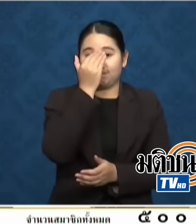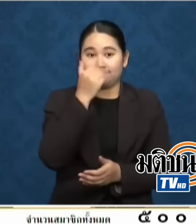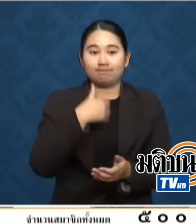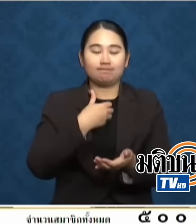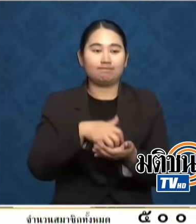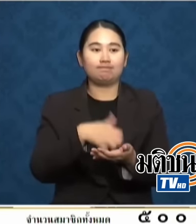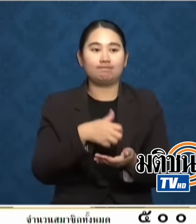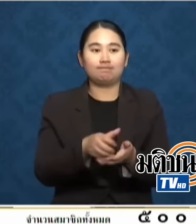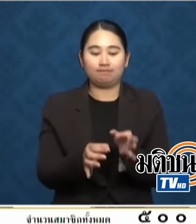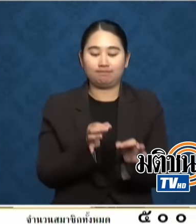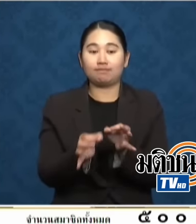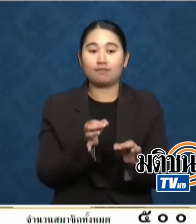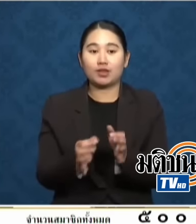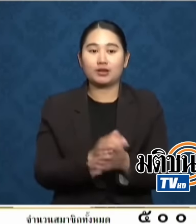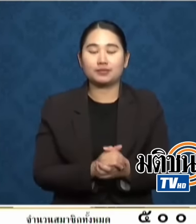างนั้น